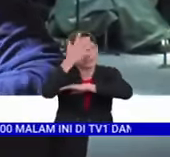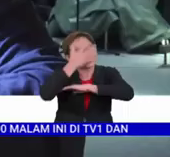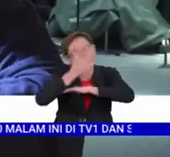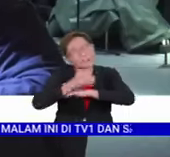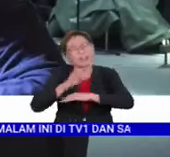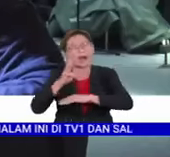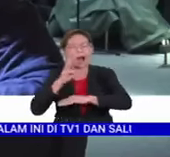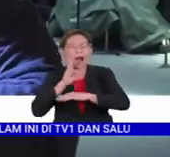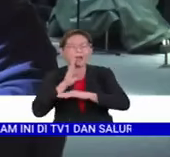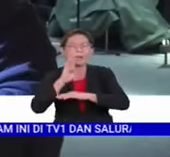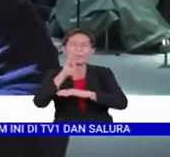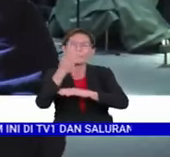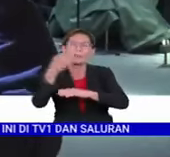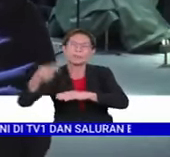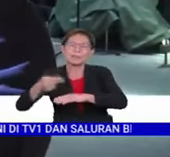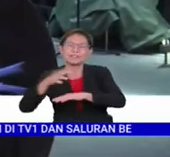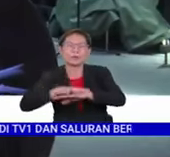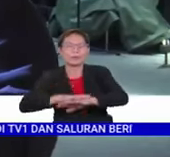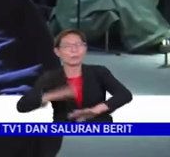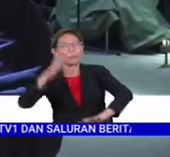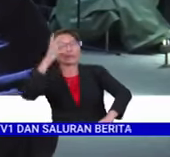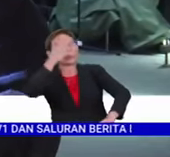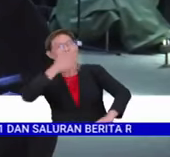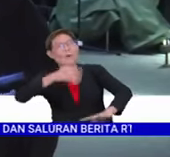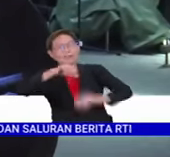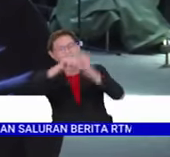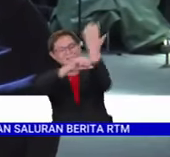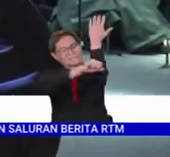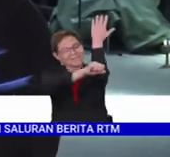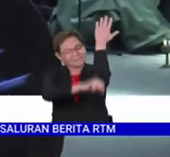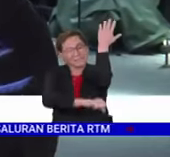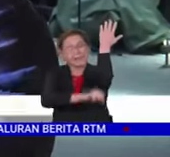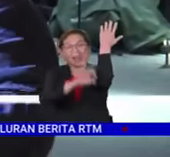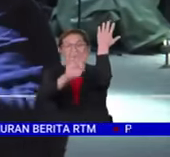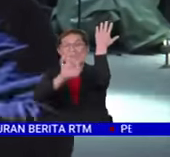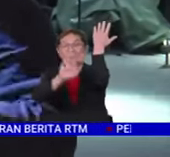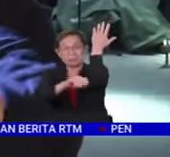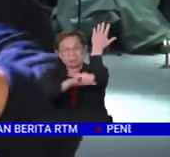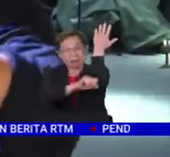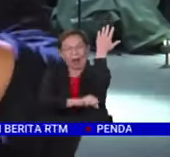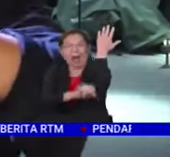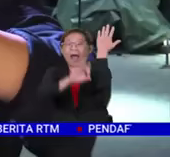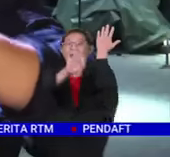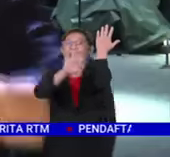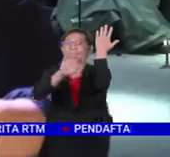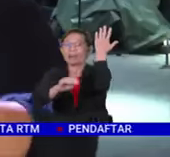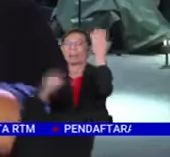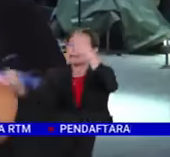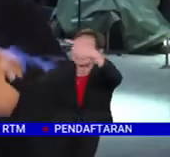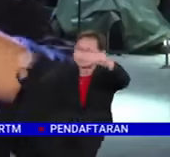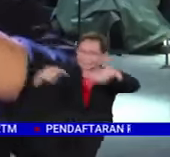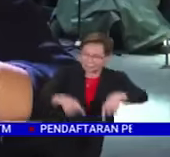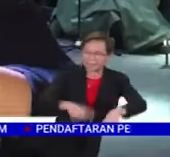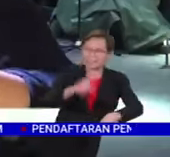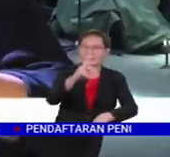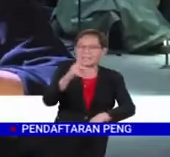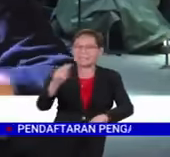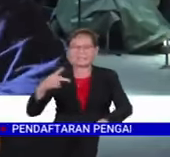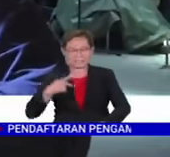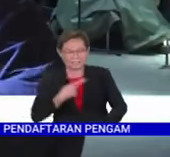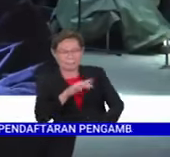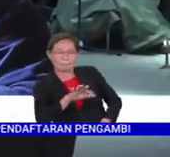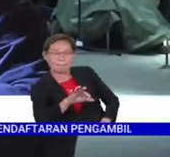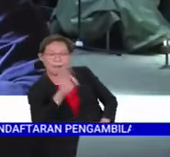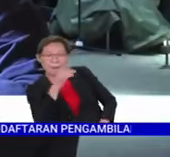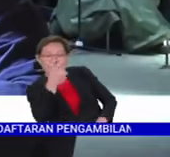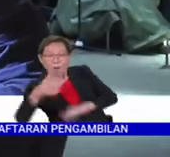biru, hijau dan sebab itulah Zon Selatan, Johor FM, Melaka FM, Negeri FM datang kita pilih daerah Kota Tinggi, kita pilih Sedili